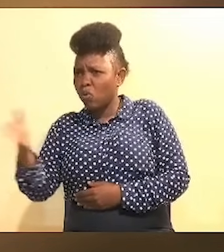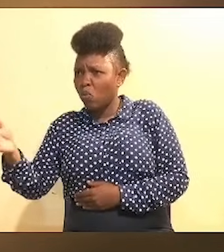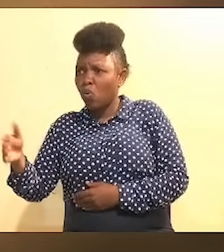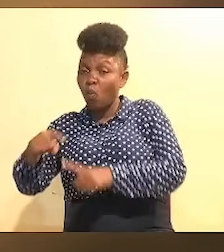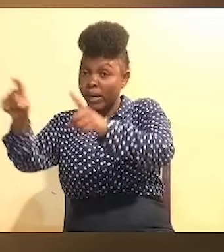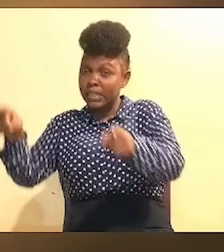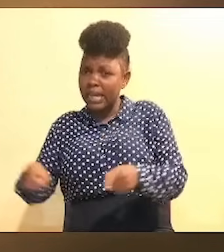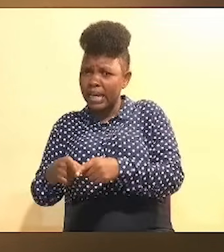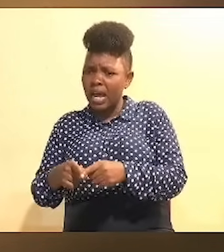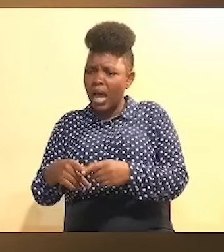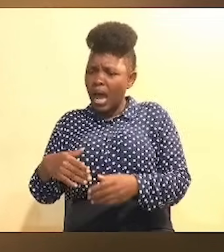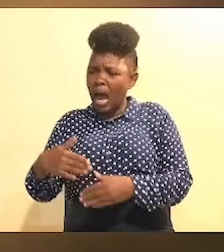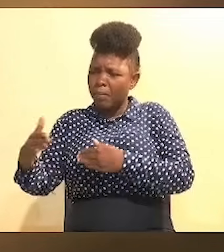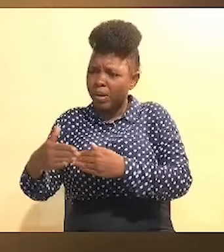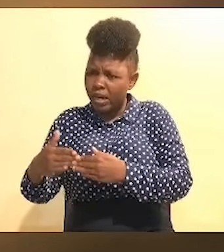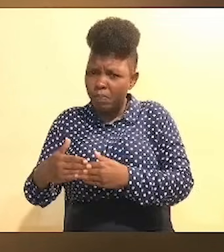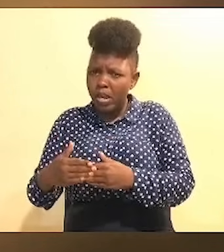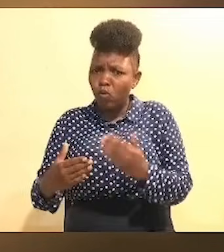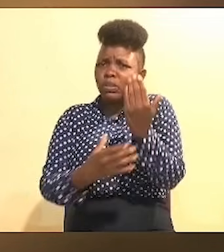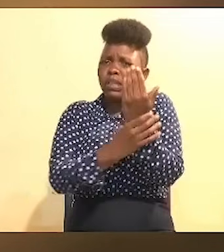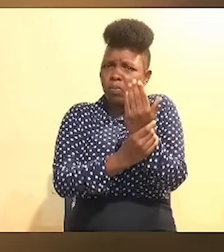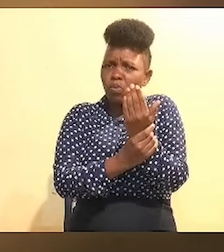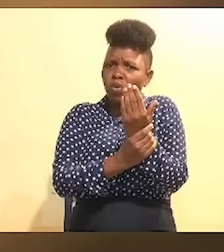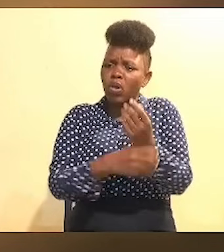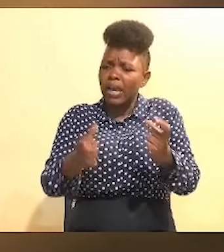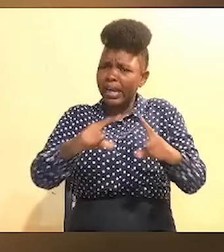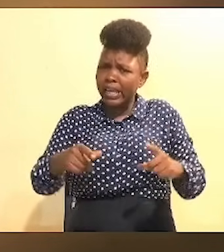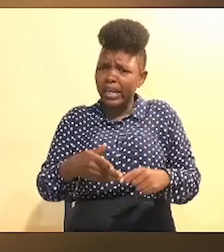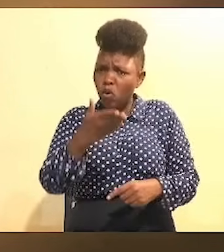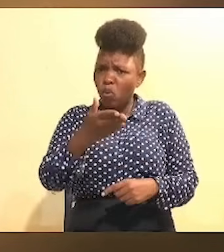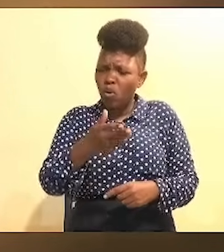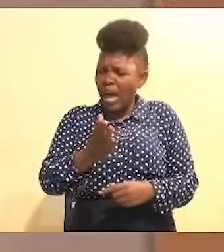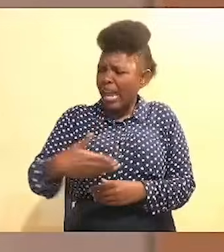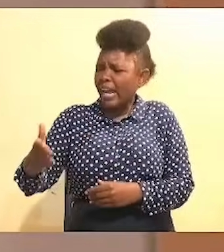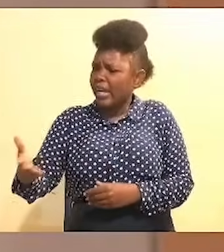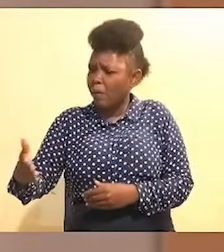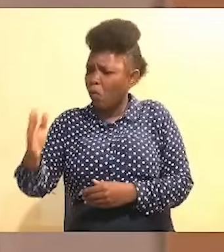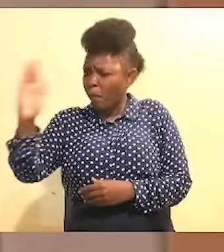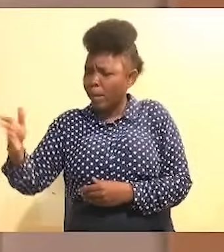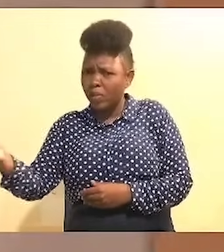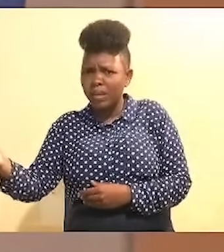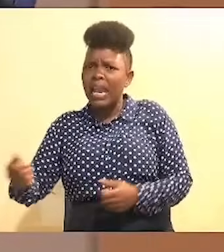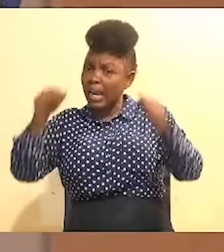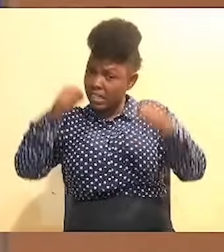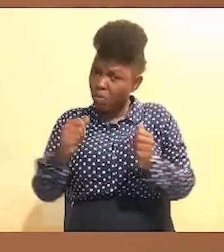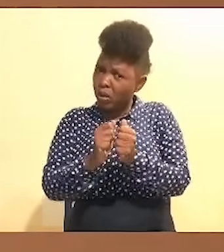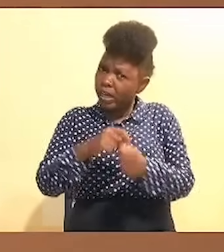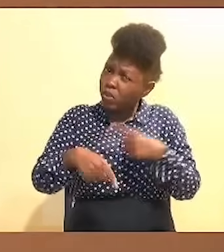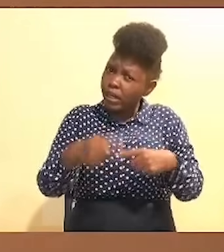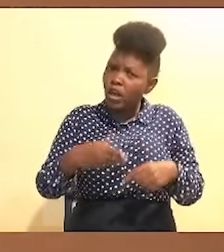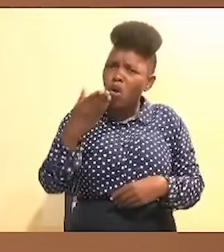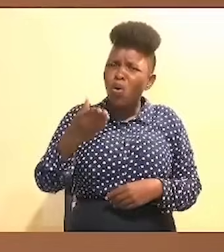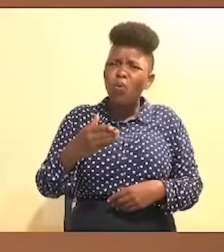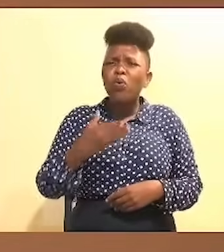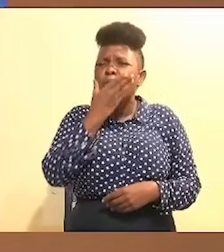Maana amesogea kumshika mwenzake, lakini mwenzake anaenda upande mwingine wa kitanda. Lazima kuna kitu kinaendelea. Na huyu bwana anajiuliza, kuna